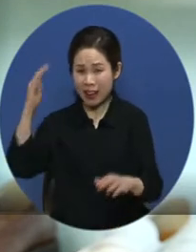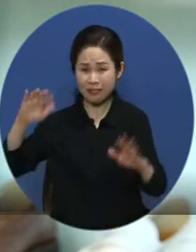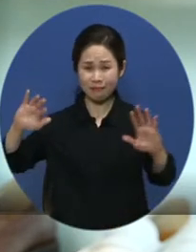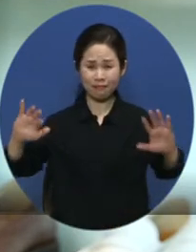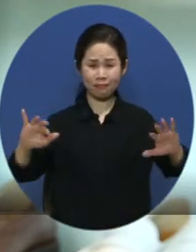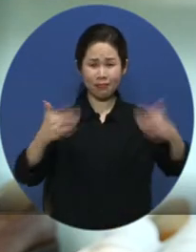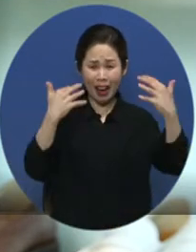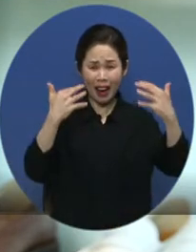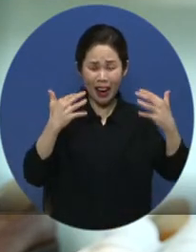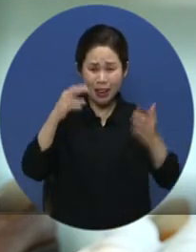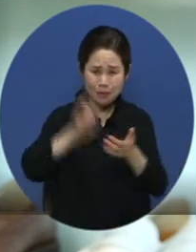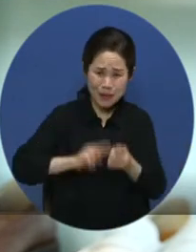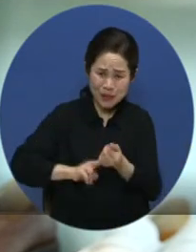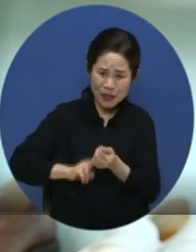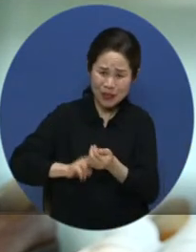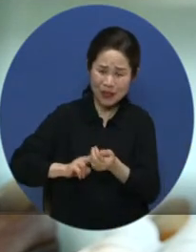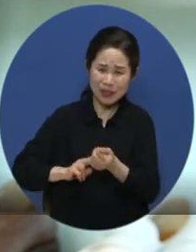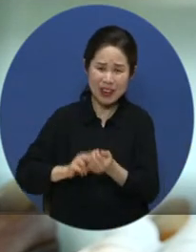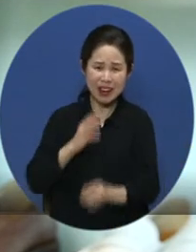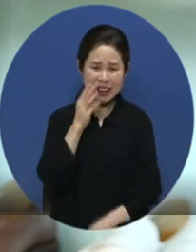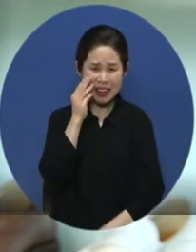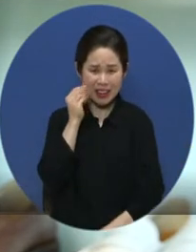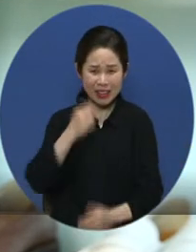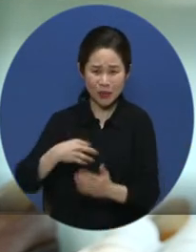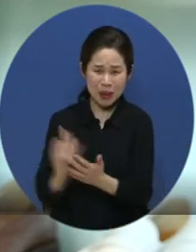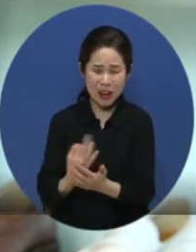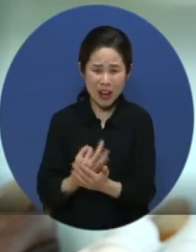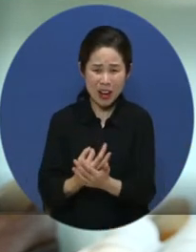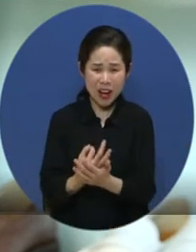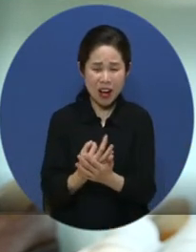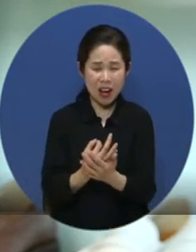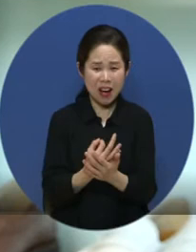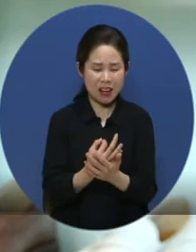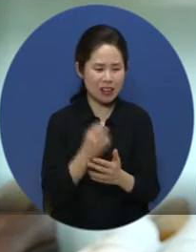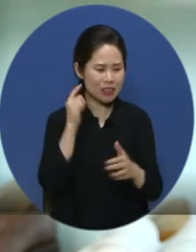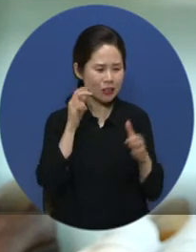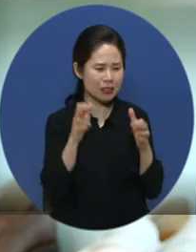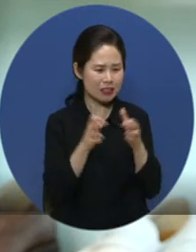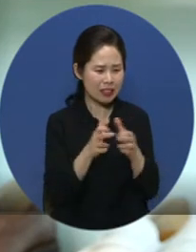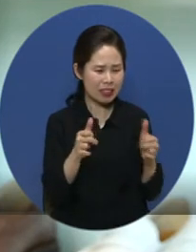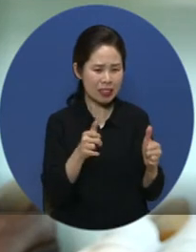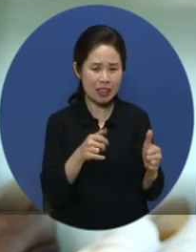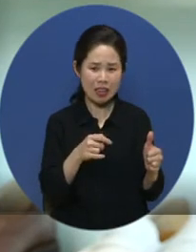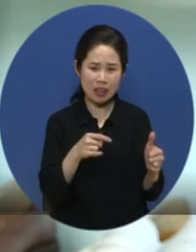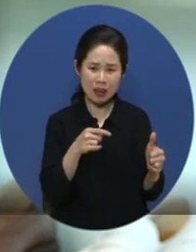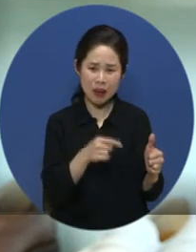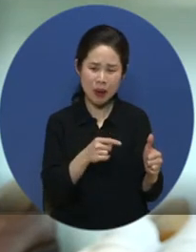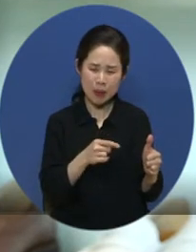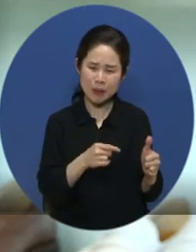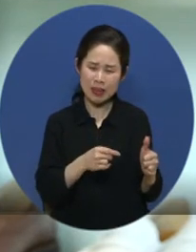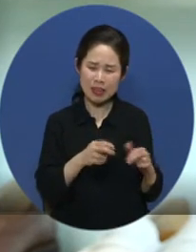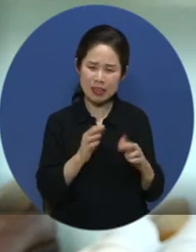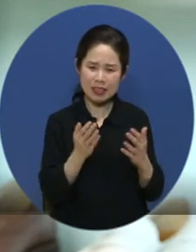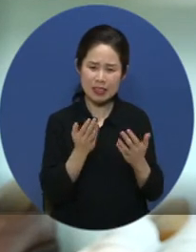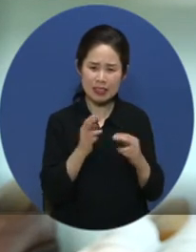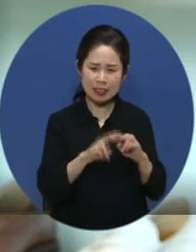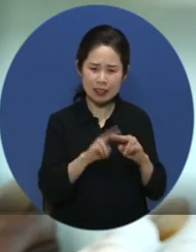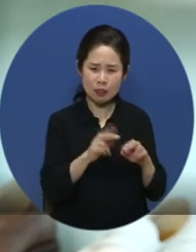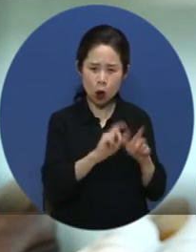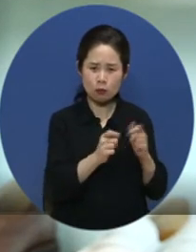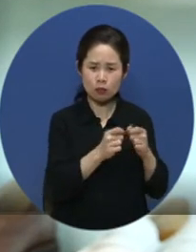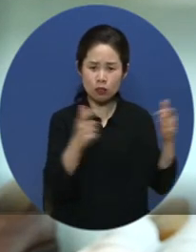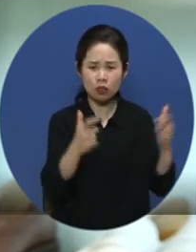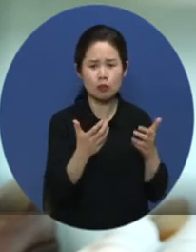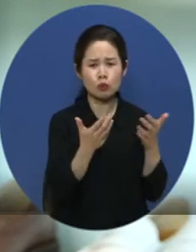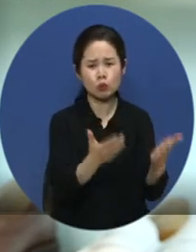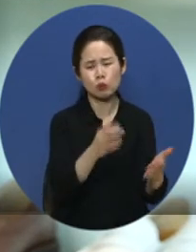문템이 되고 또 그리고 여기 있는 청각장애인들에게 충분히 도움을 주었을 텐데 하는 그런 아쉬움이